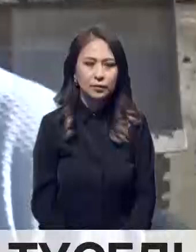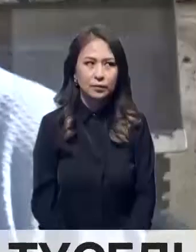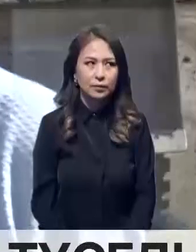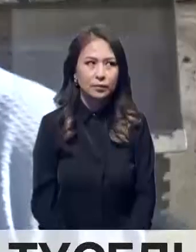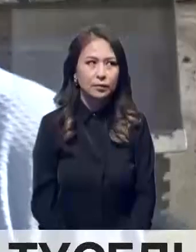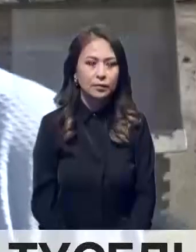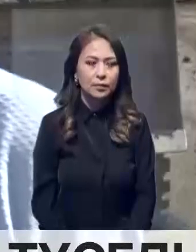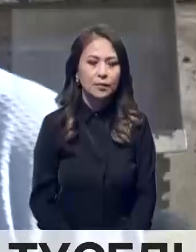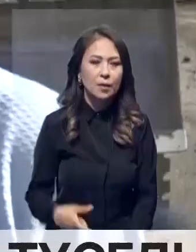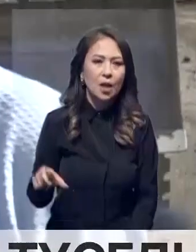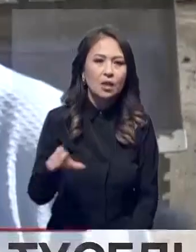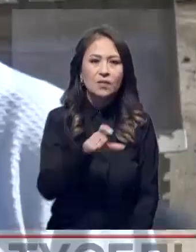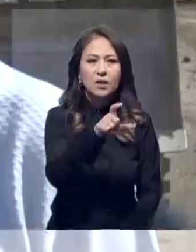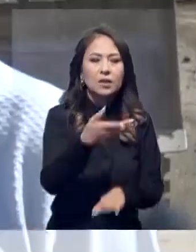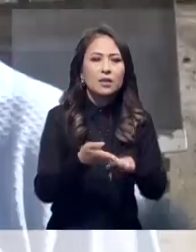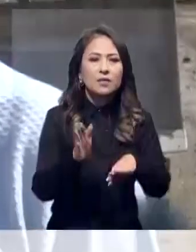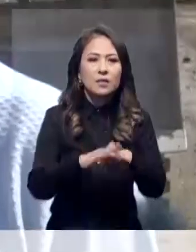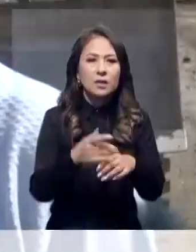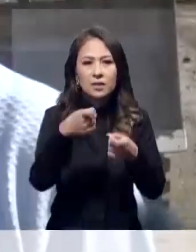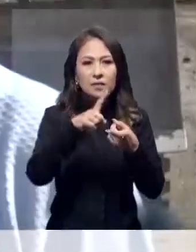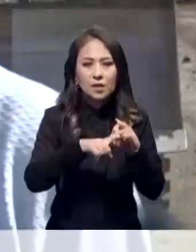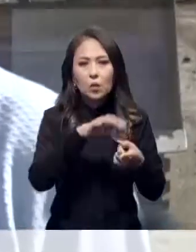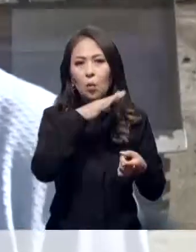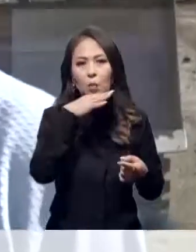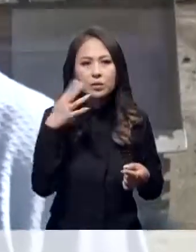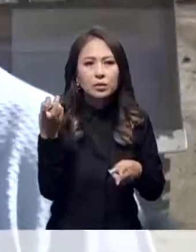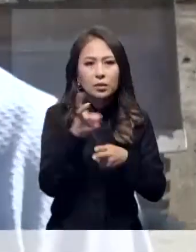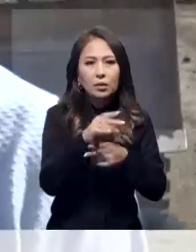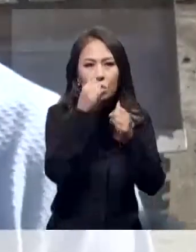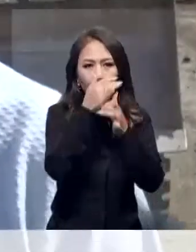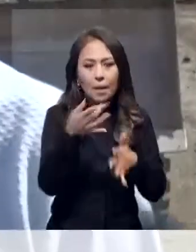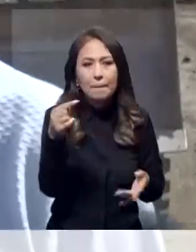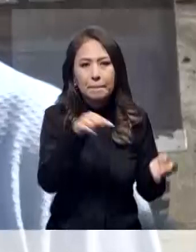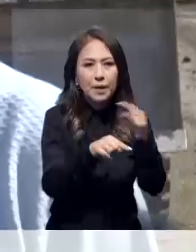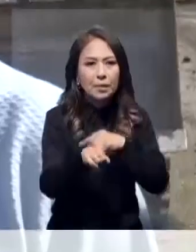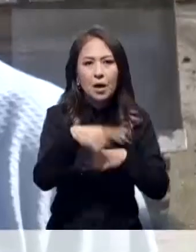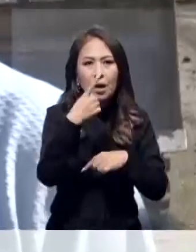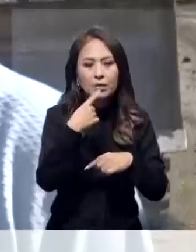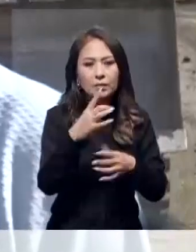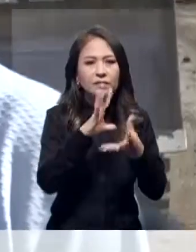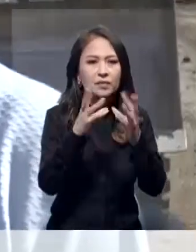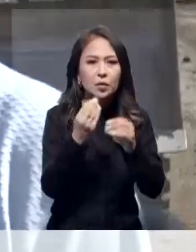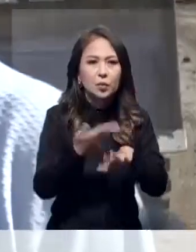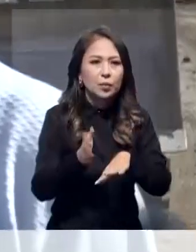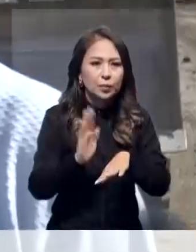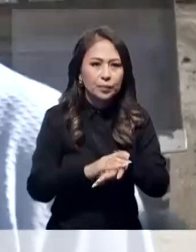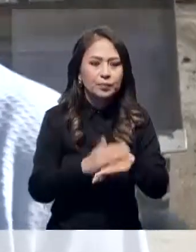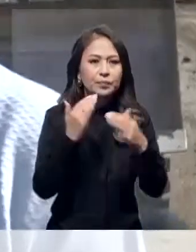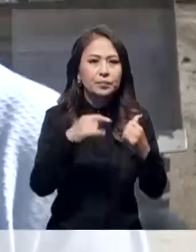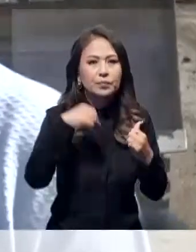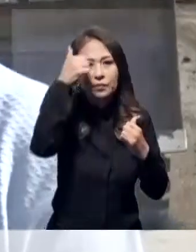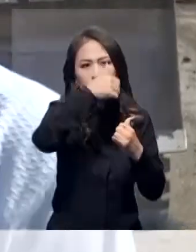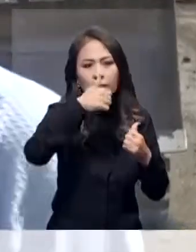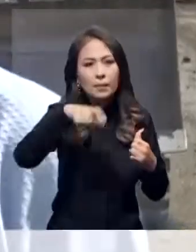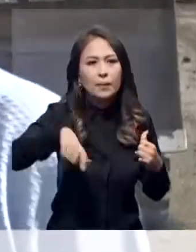Кішкене жолдың қиындығына байланысты кебі көбі келе алмай бір-біріне айтып жолы қиын деп, ал қазір енді биылғы жылы